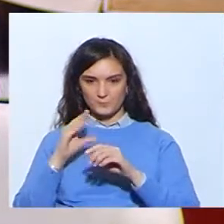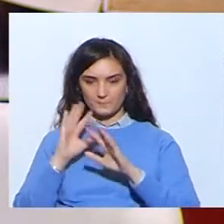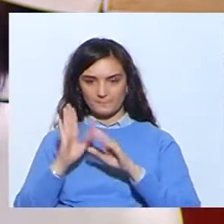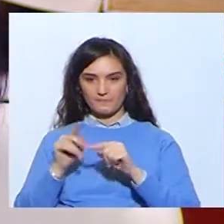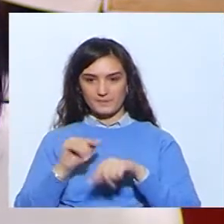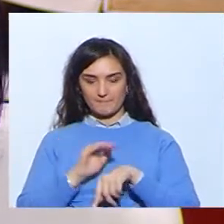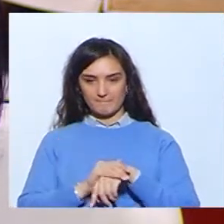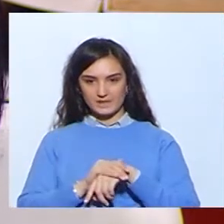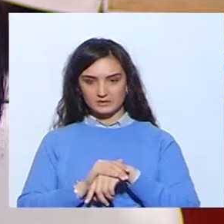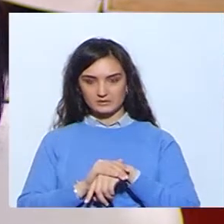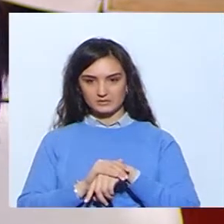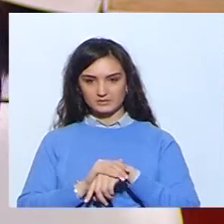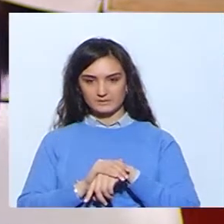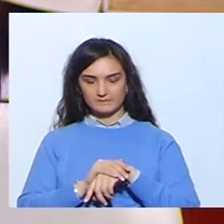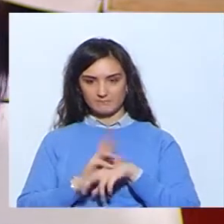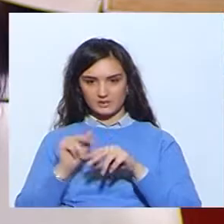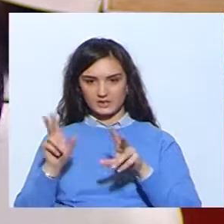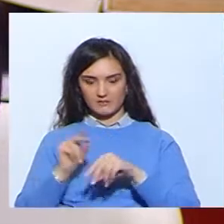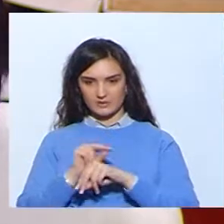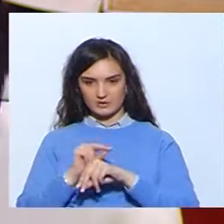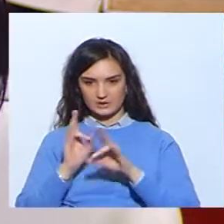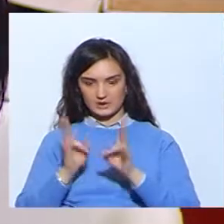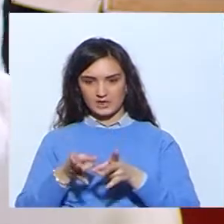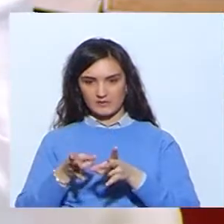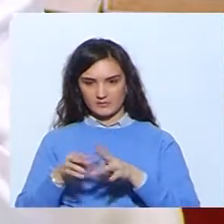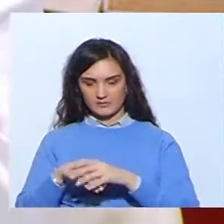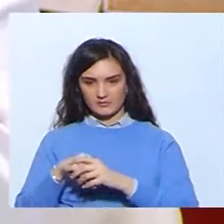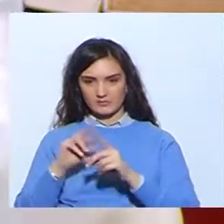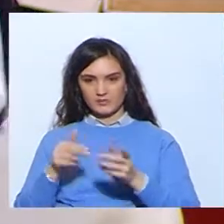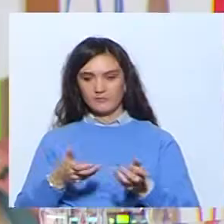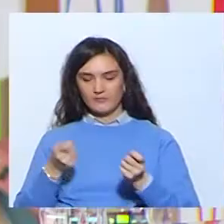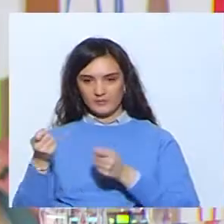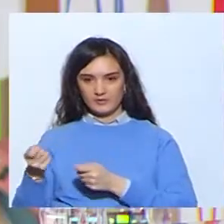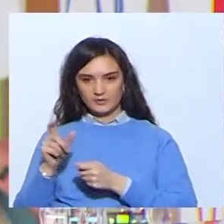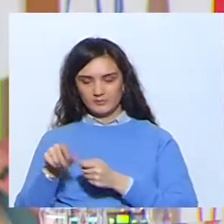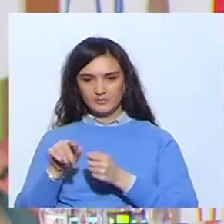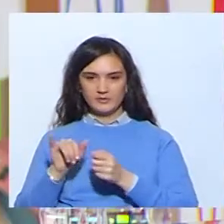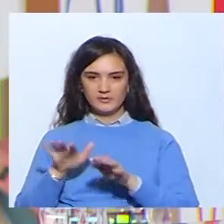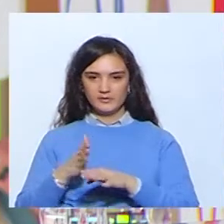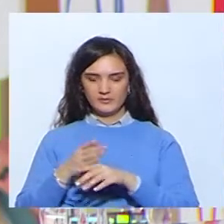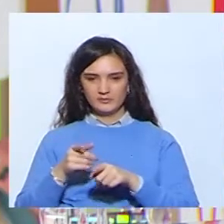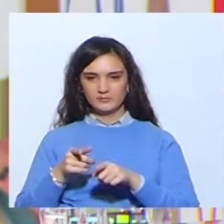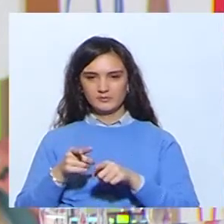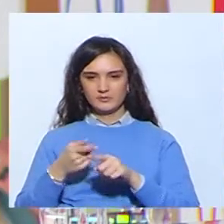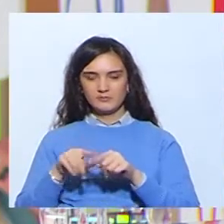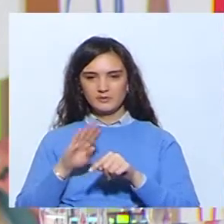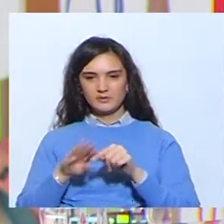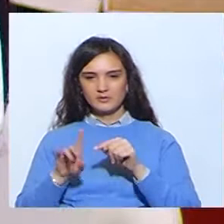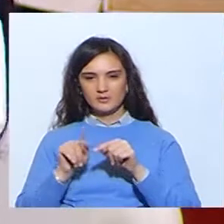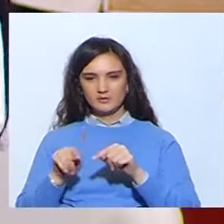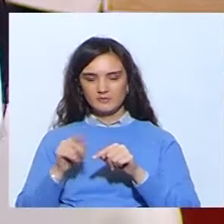დადგება ფაქტი და გადავარჩენთ დაზარალებულს, ანუ გამოვიყვანთ იმ არედან, სადაც არის ცეცხლი, გარდა იმისა,